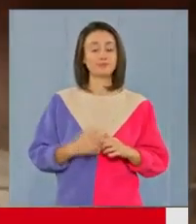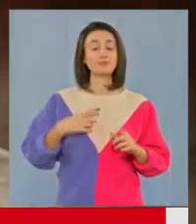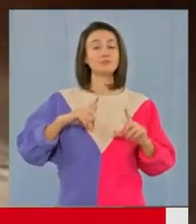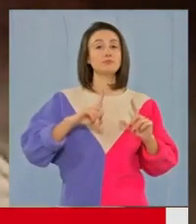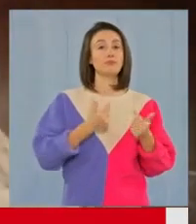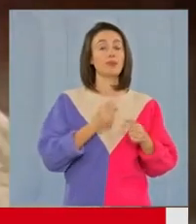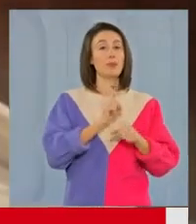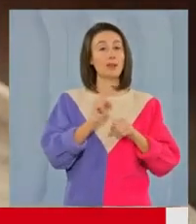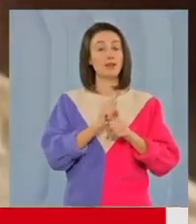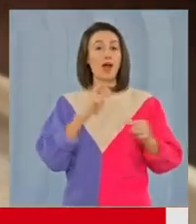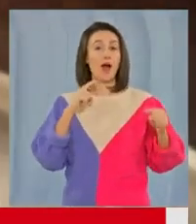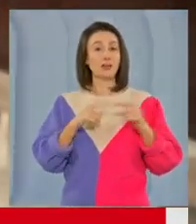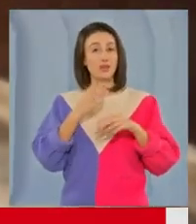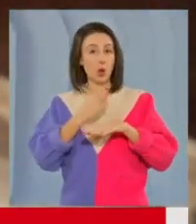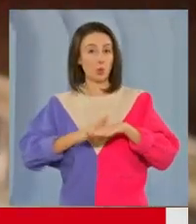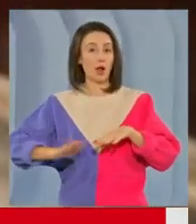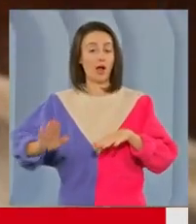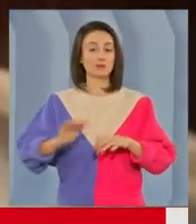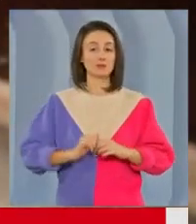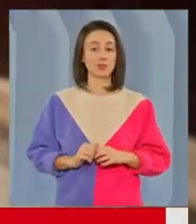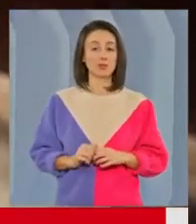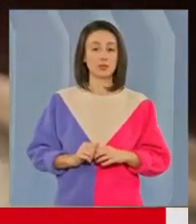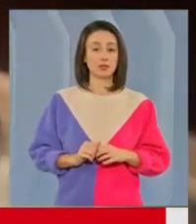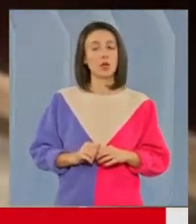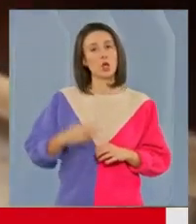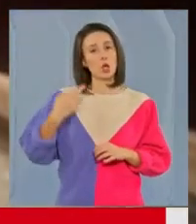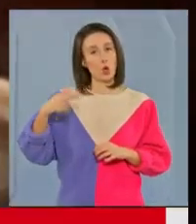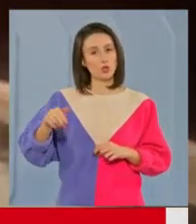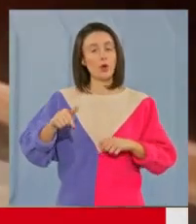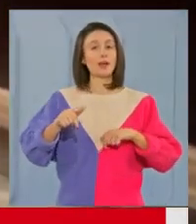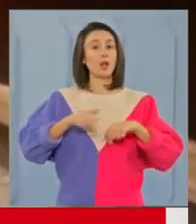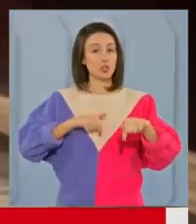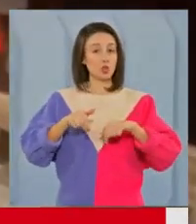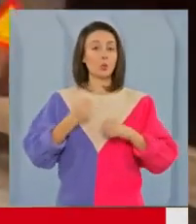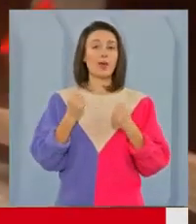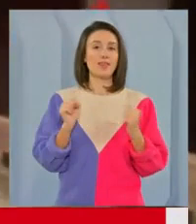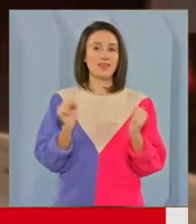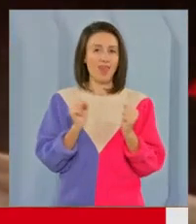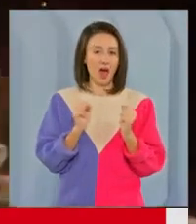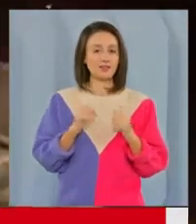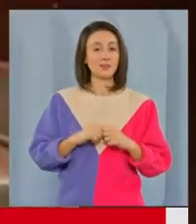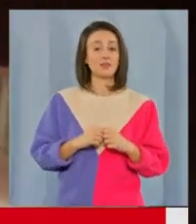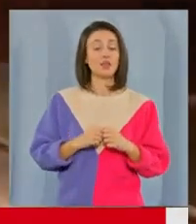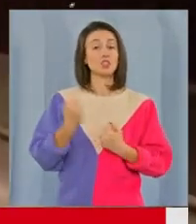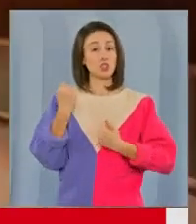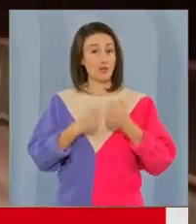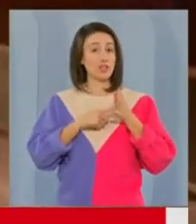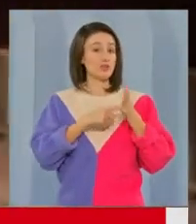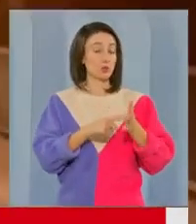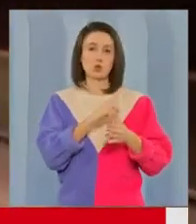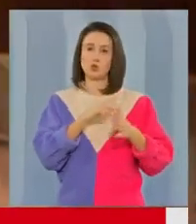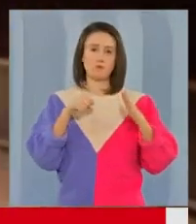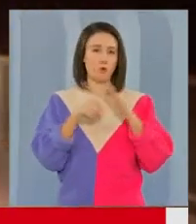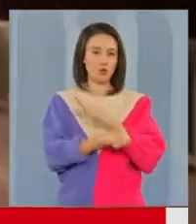material antiderapant. În continuare, pe mai multe șosele din țară se circulă în condiții de iarnă. Șoferii sunt sfătuiți să nu